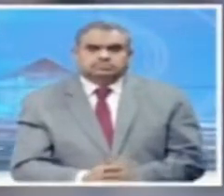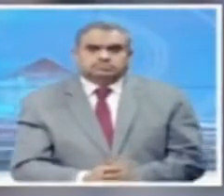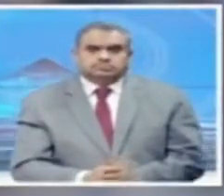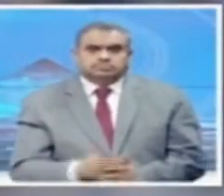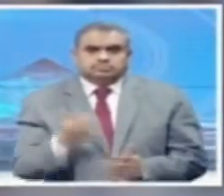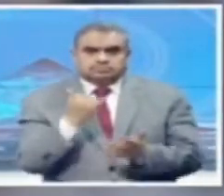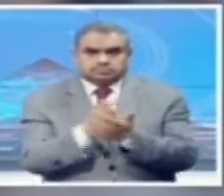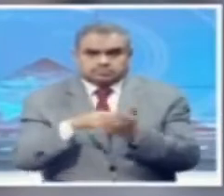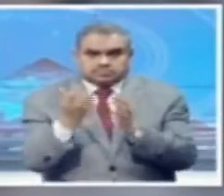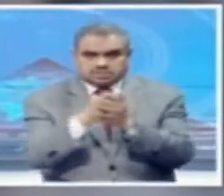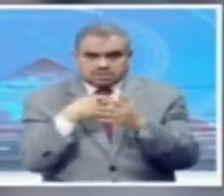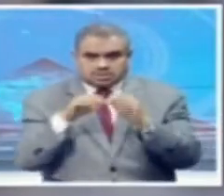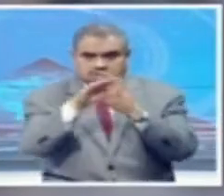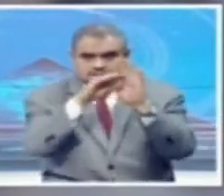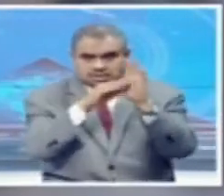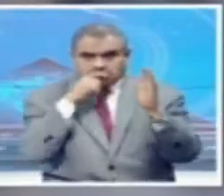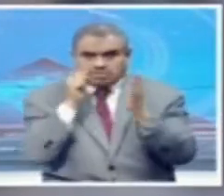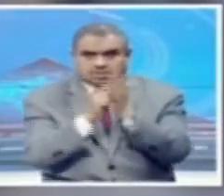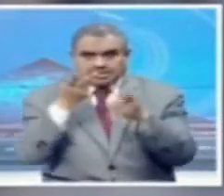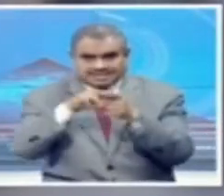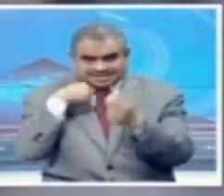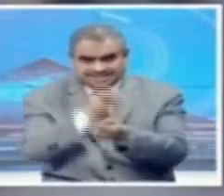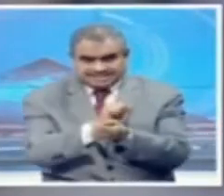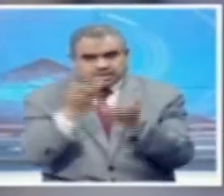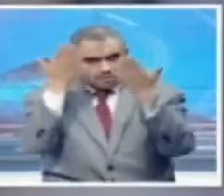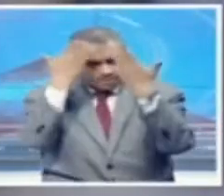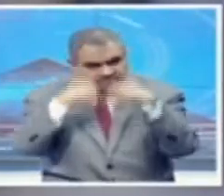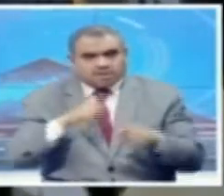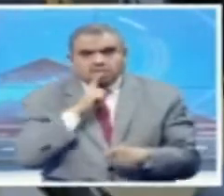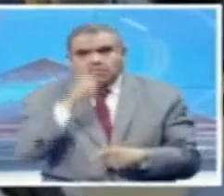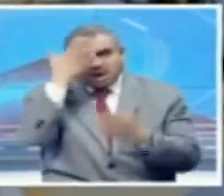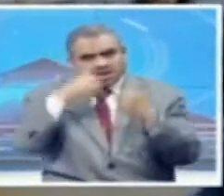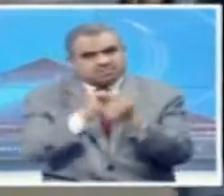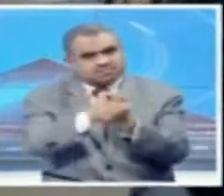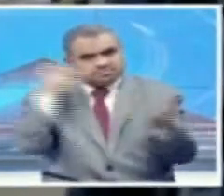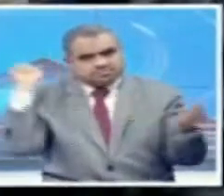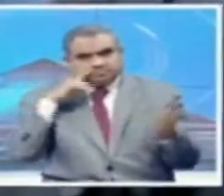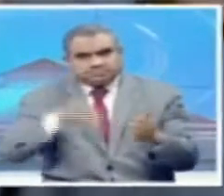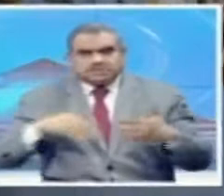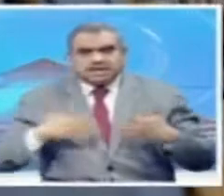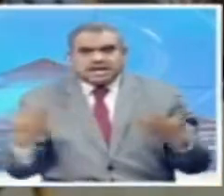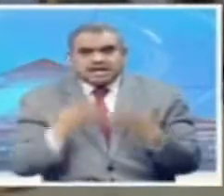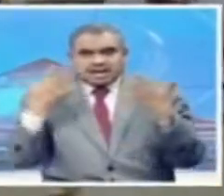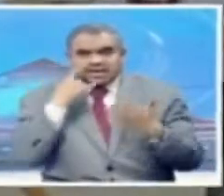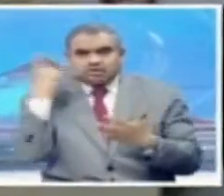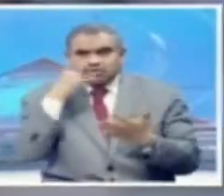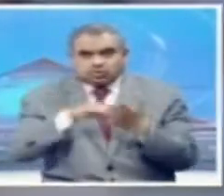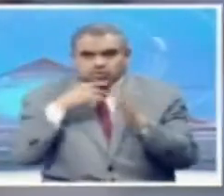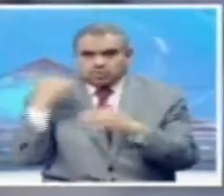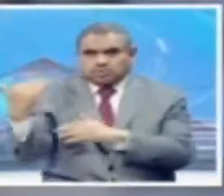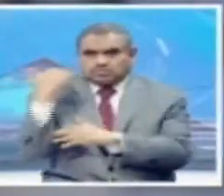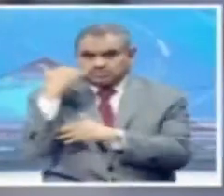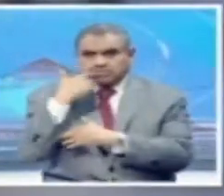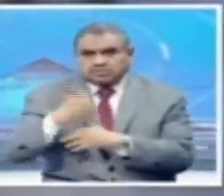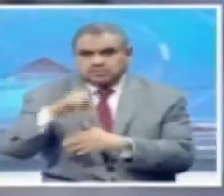كل حاجة عملوها لي اللي بأساس اللي أنا مرجعش تاني السجن، والحمد لله دلوقتي والنهاردة في عيد الشرطة قدمين لي شيك اللي أنا